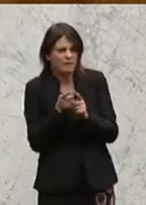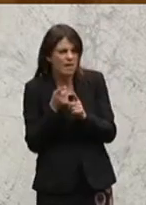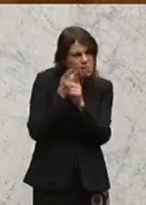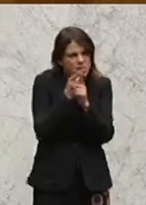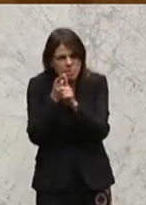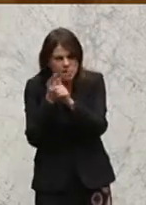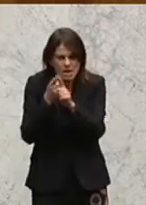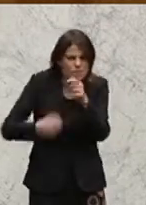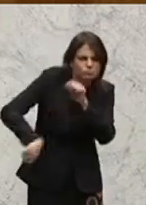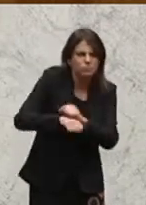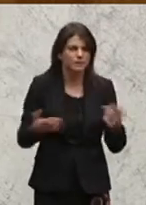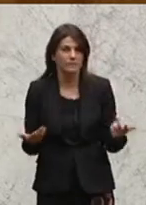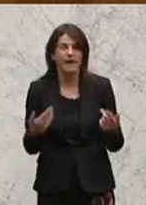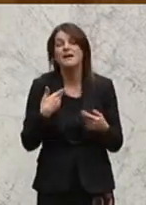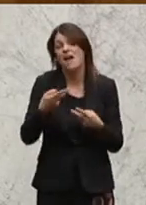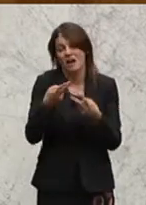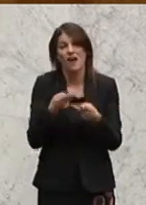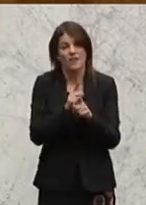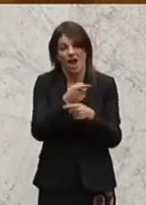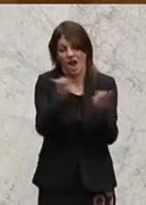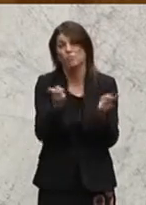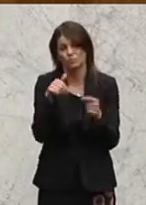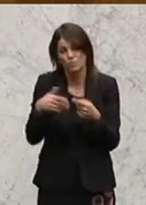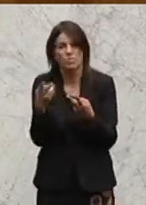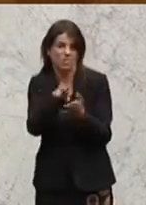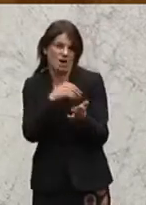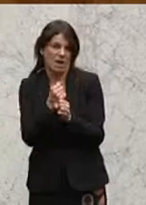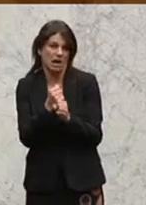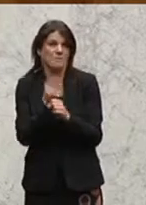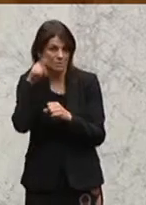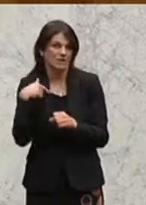Strang gezogen. Und hierzu lade ich Sie auch ein, um erfolgreich